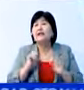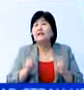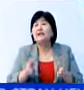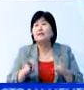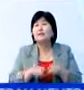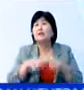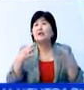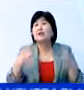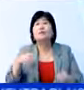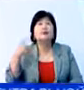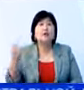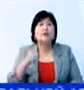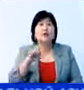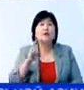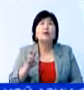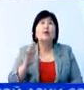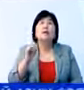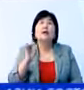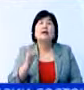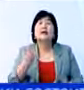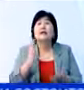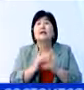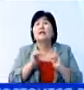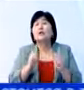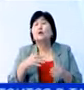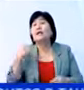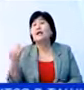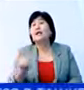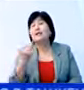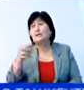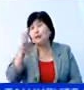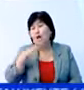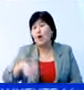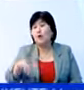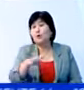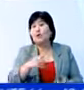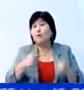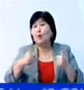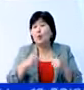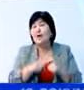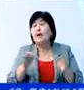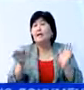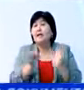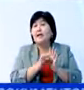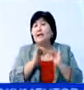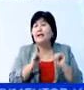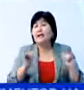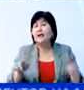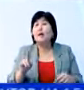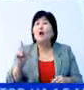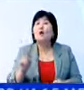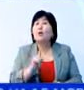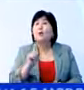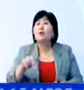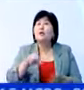созданию свободной экономической зоны Байконур. Идет согласование с заинтересованными государственными органами. В целях развития туристского